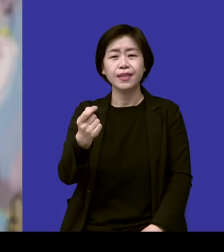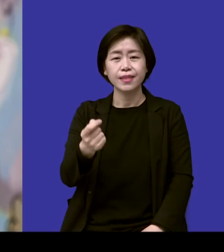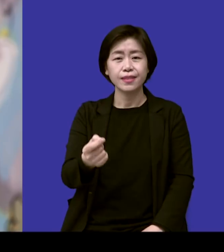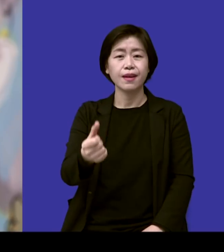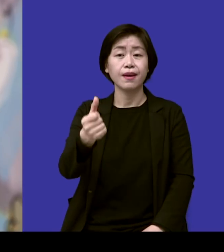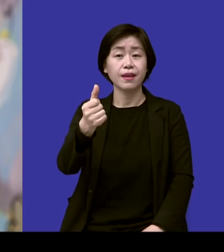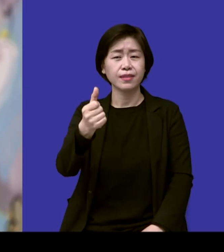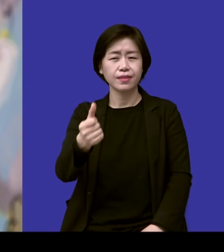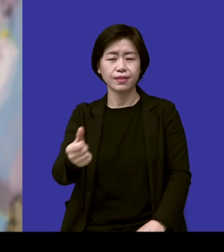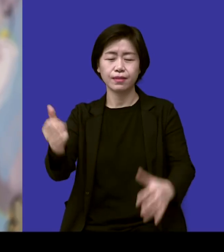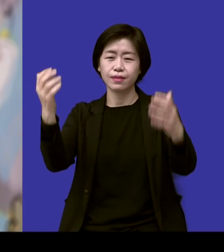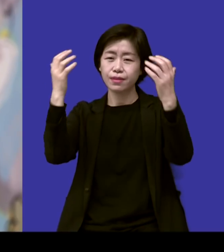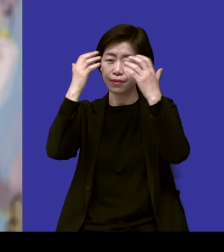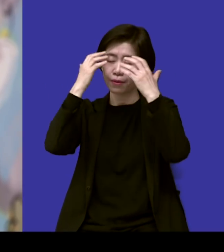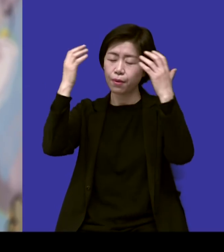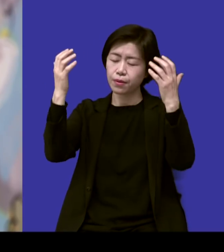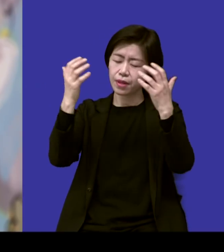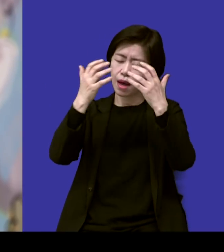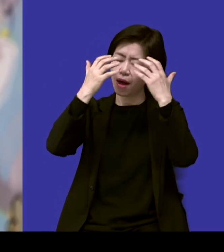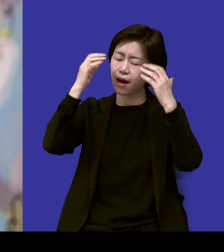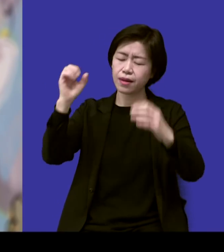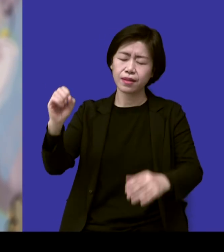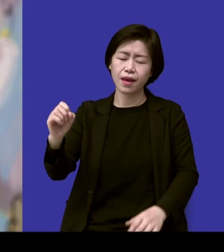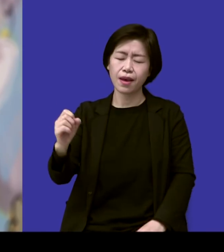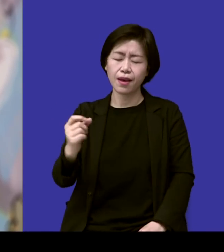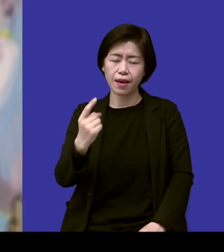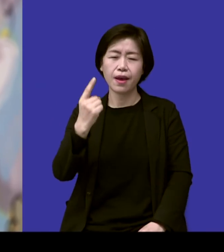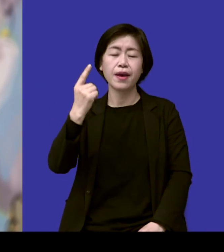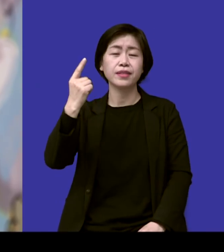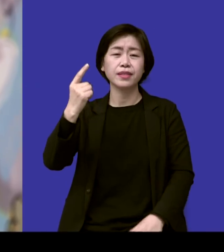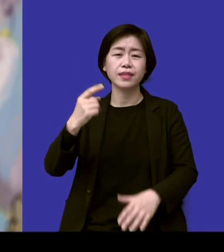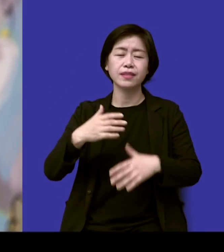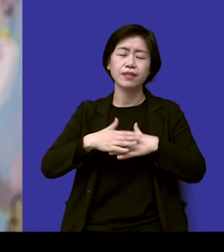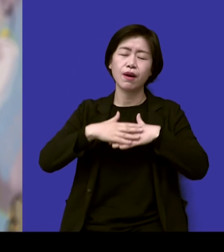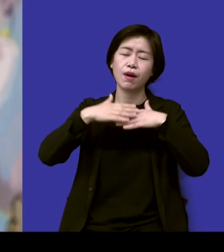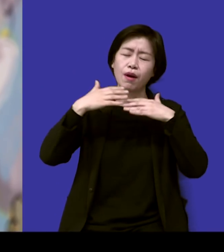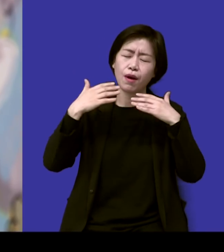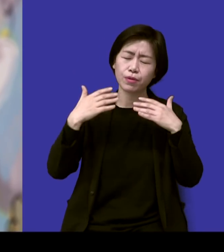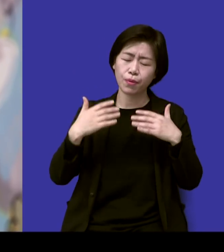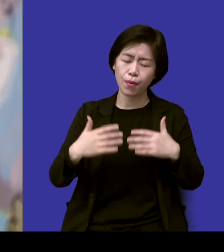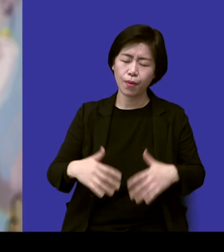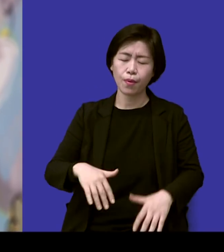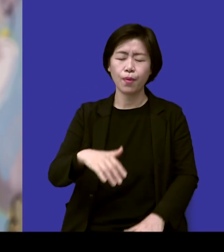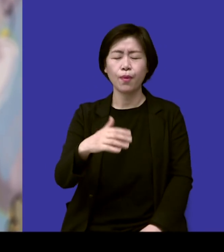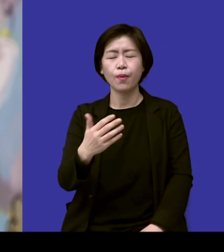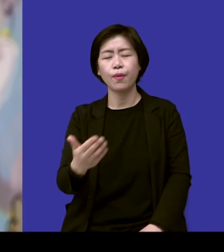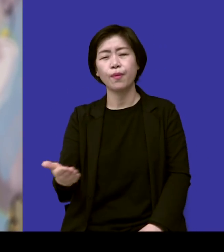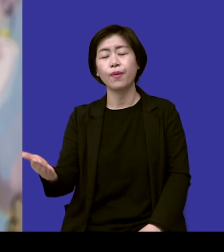없고 작은 고난에 지쳐도